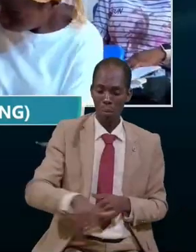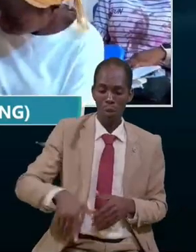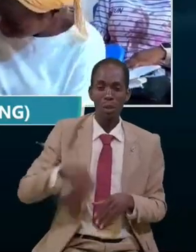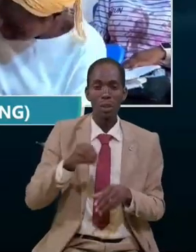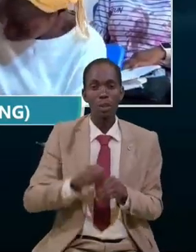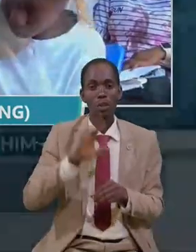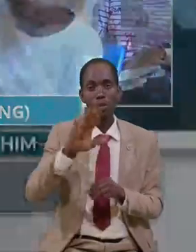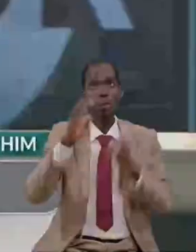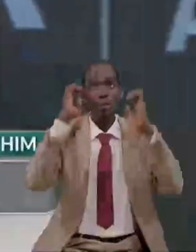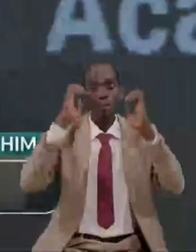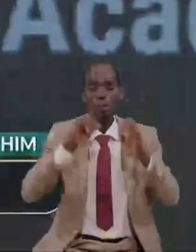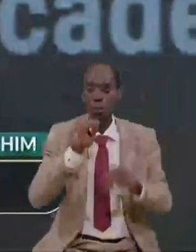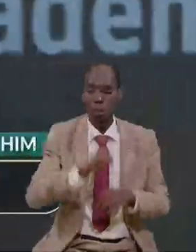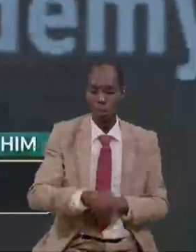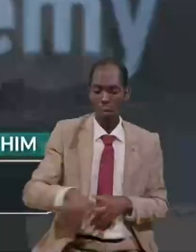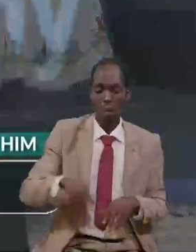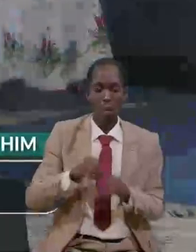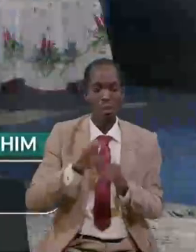carrière,